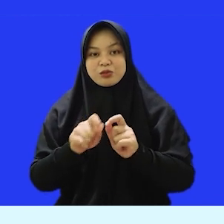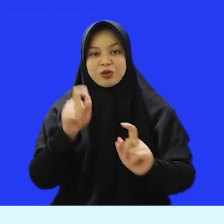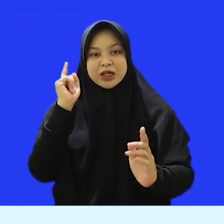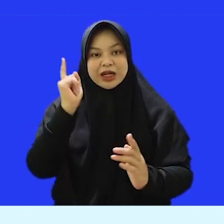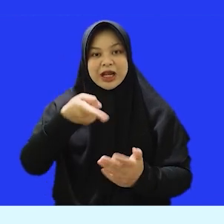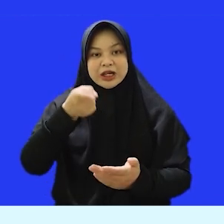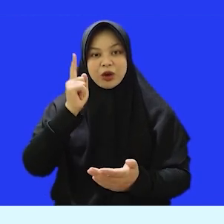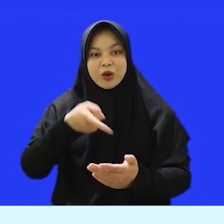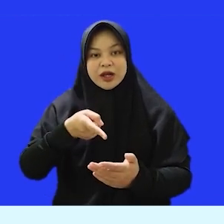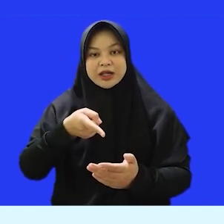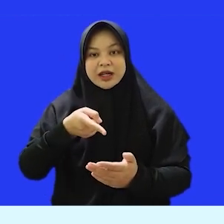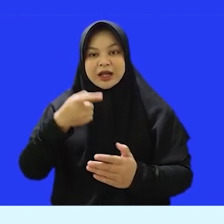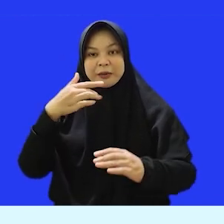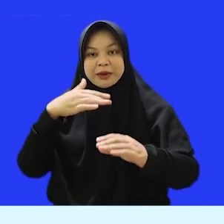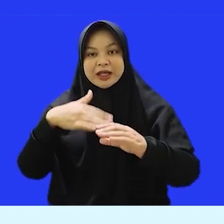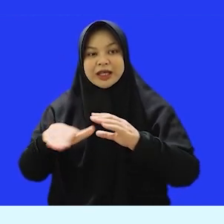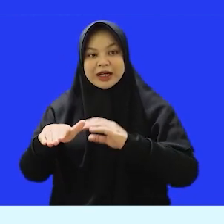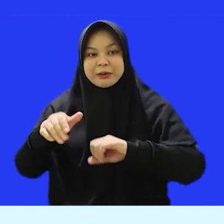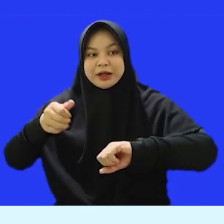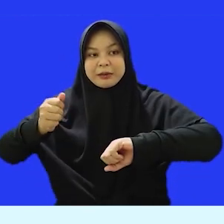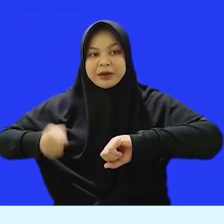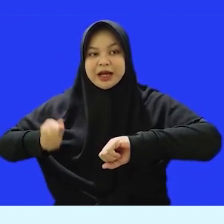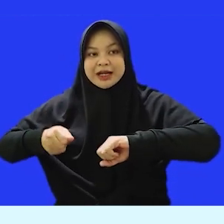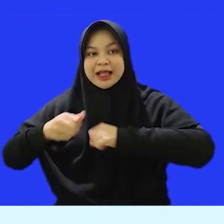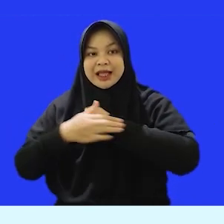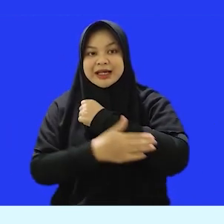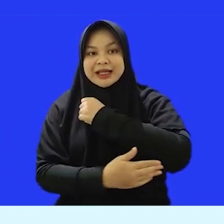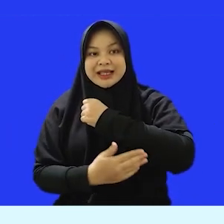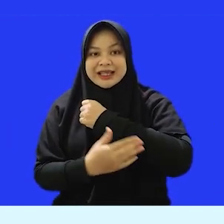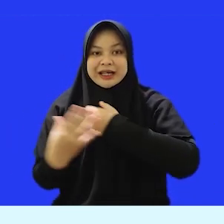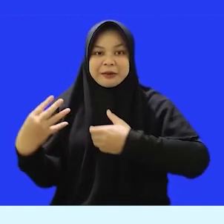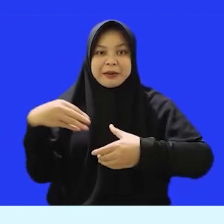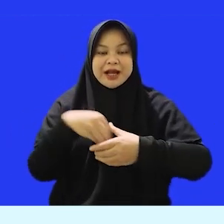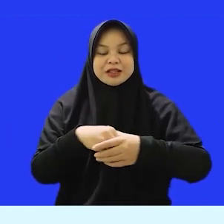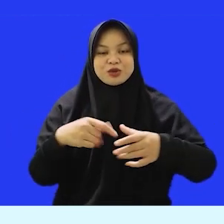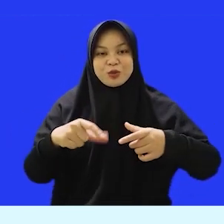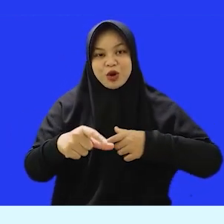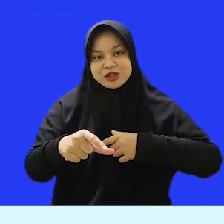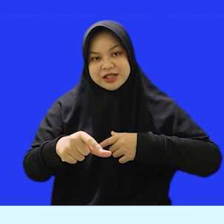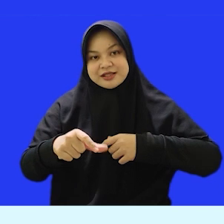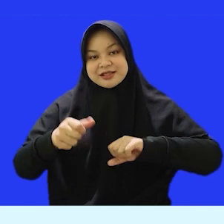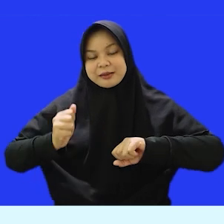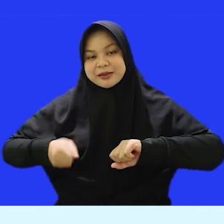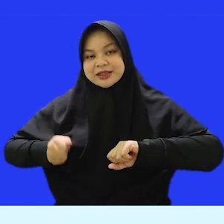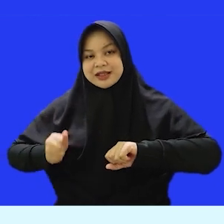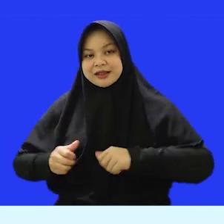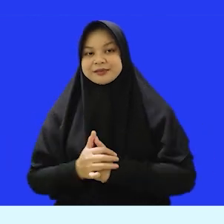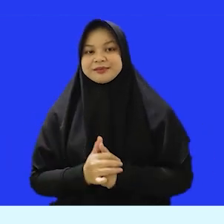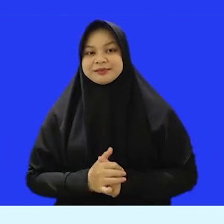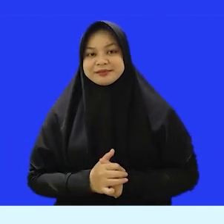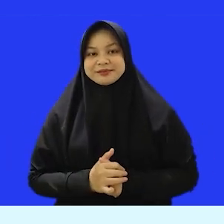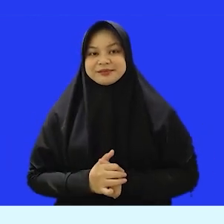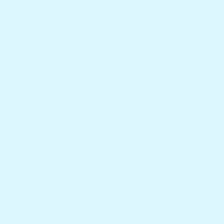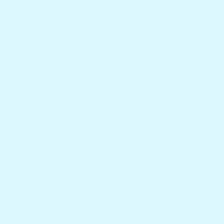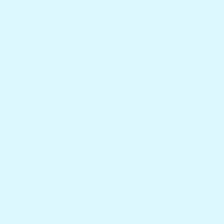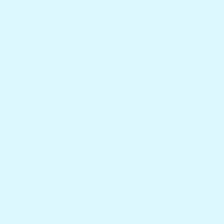dan mengirimkannya ke pengadilan negeri untuk masuk dalam proses persidangan.